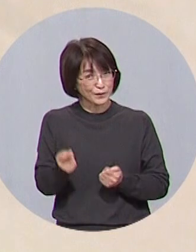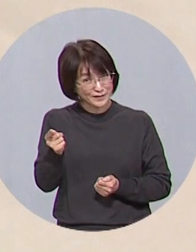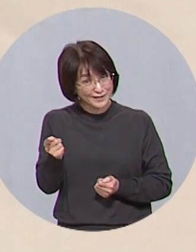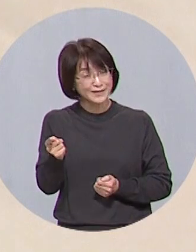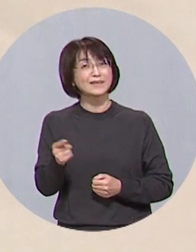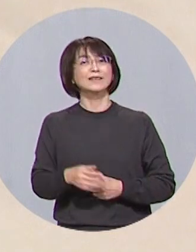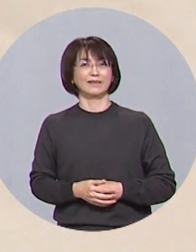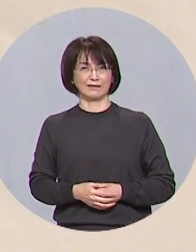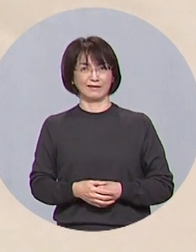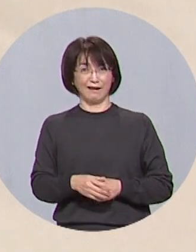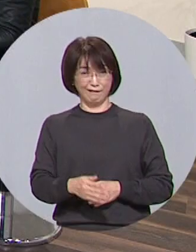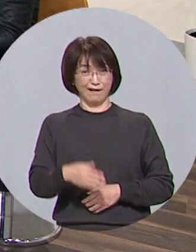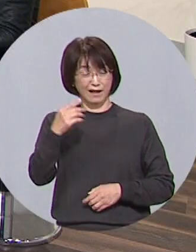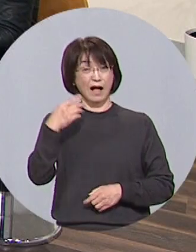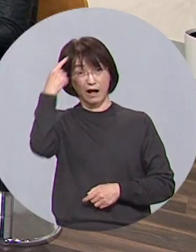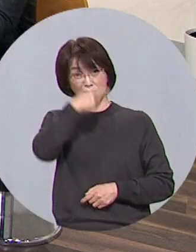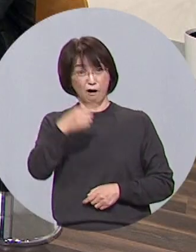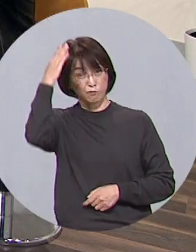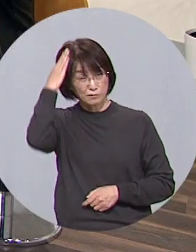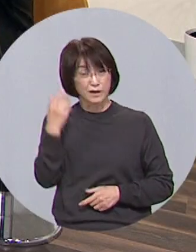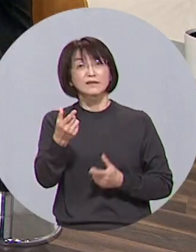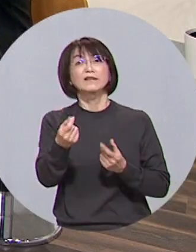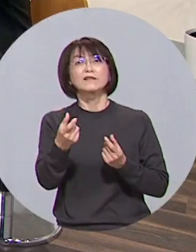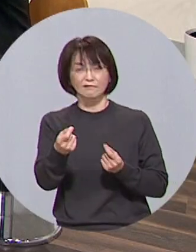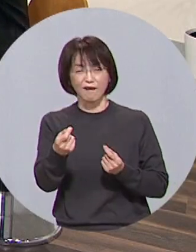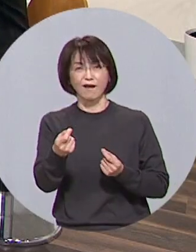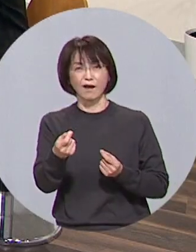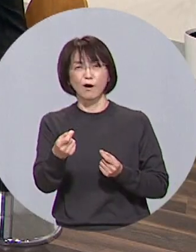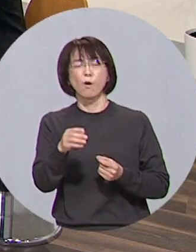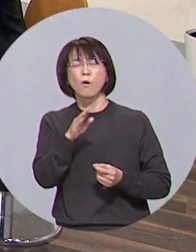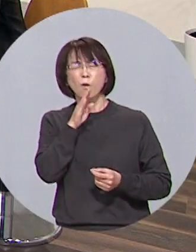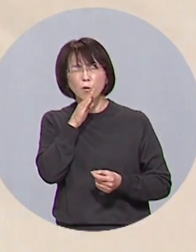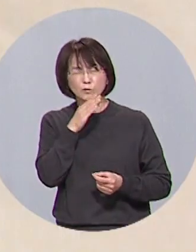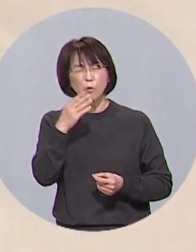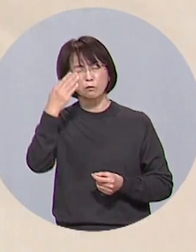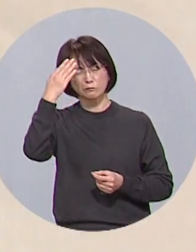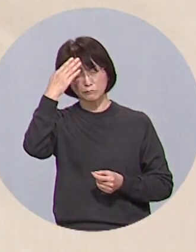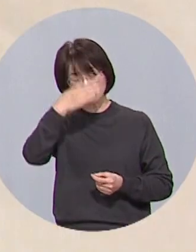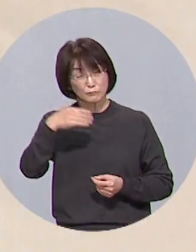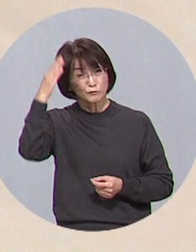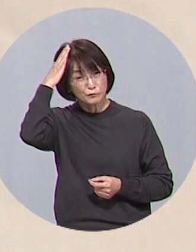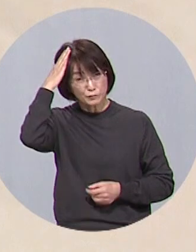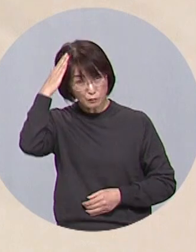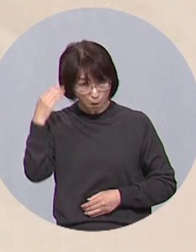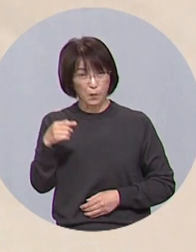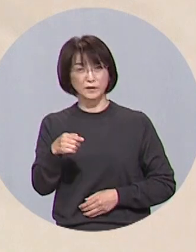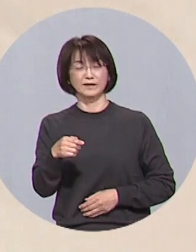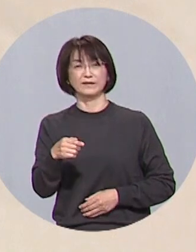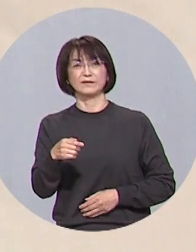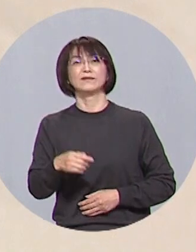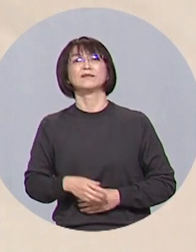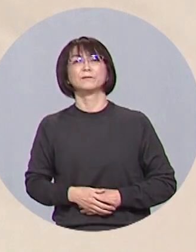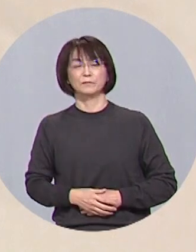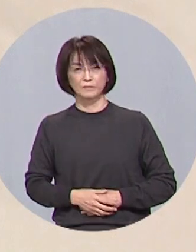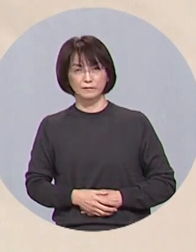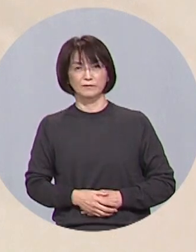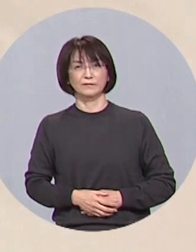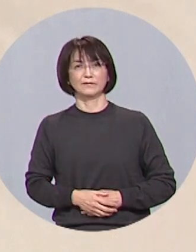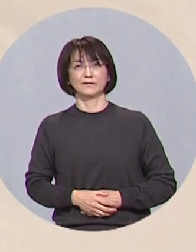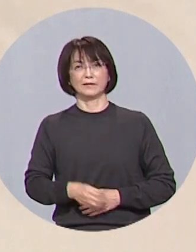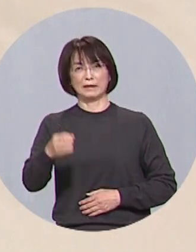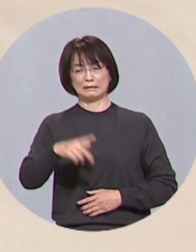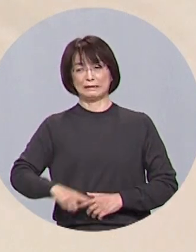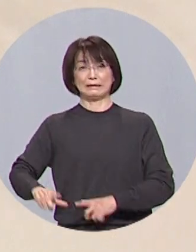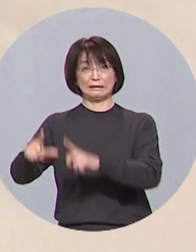工場長黒かったですね。画面で見たらもっとより黒かったね。 画面で見るとより、ね、 こんぐらい焼けてましたよ。